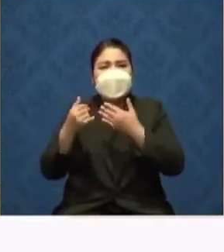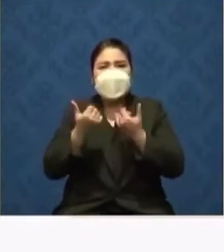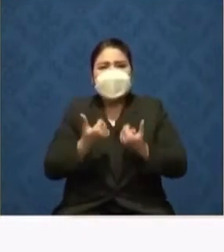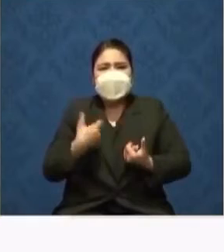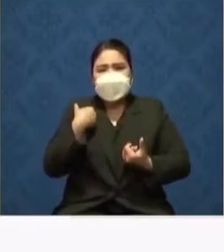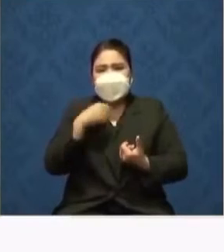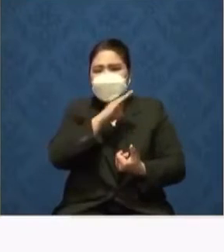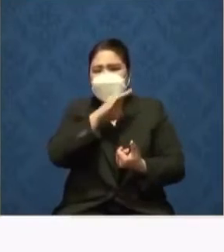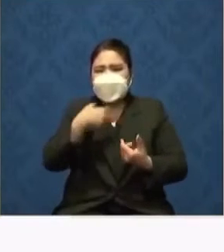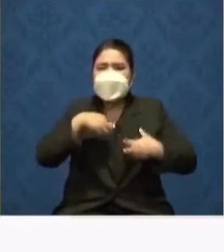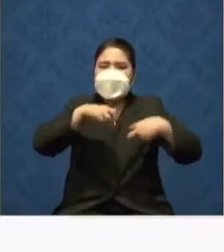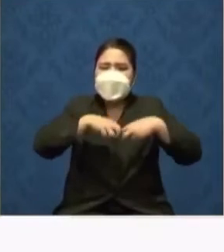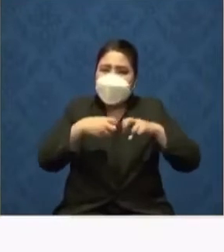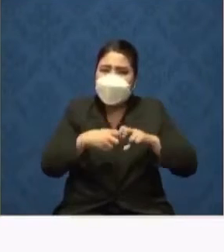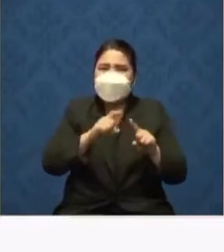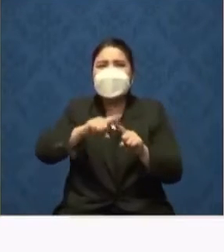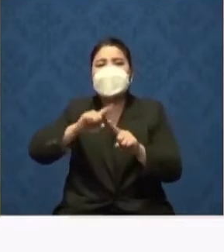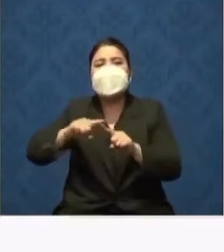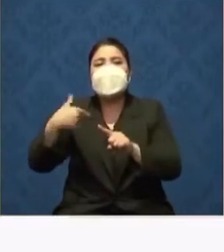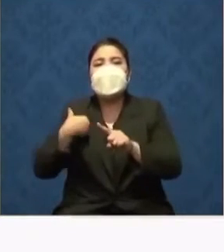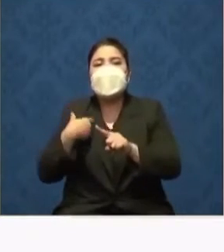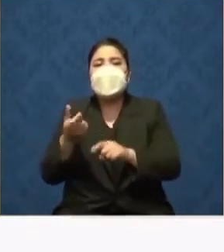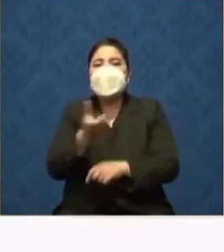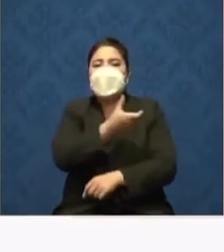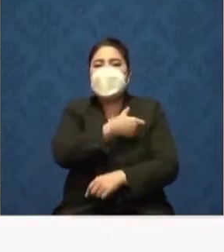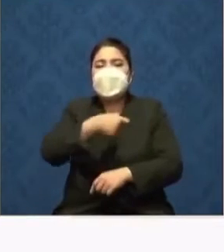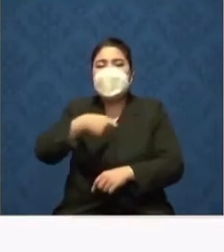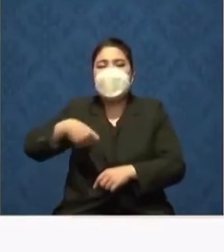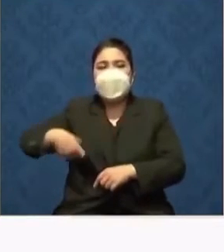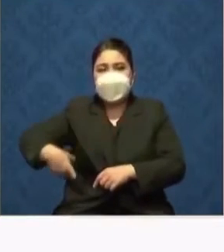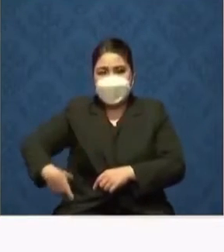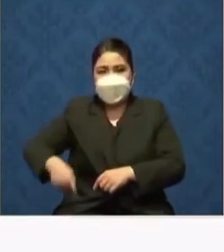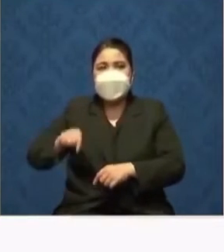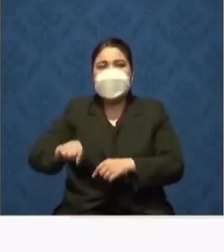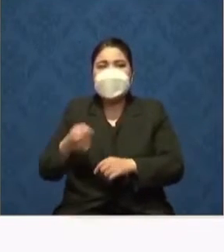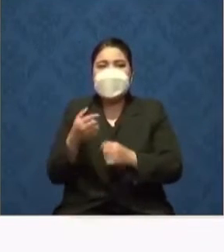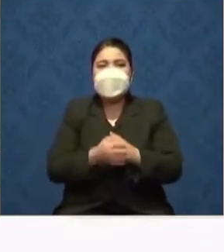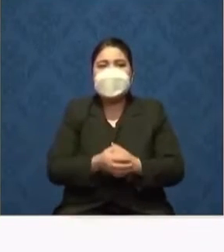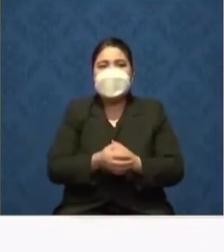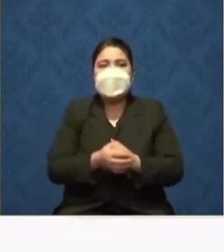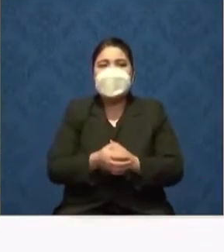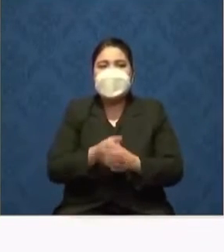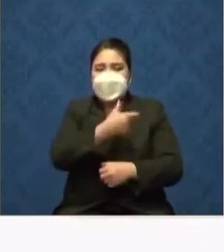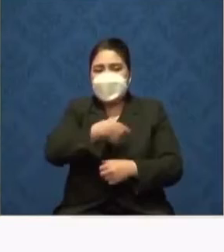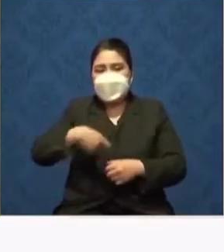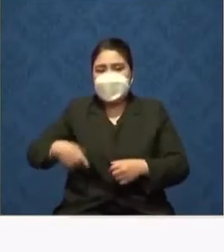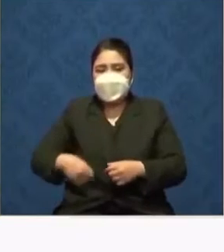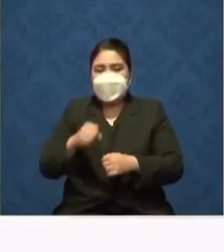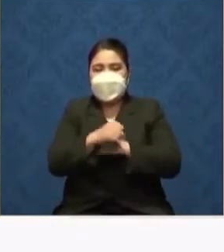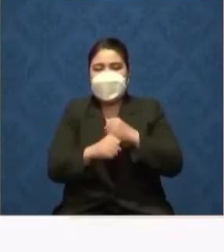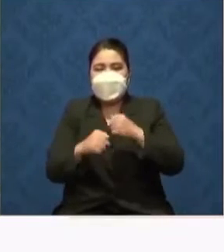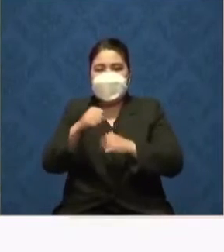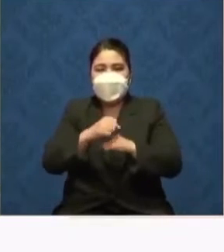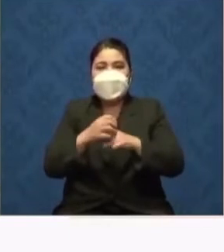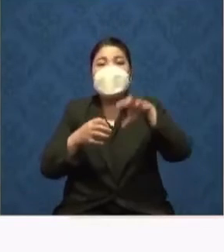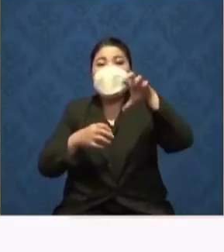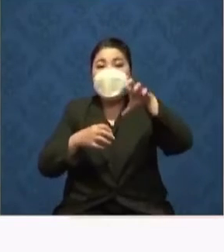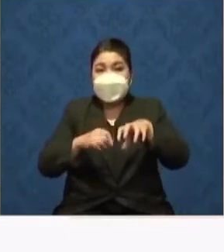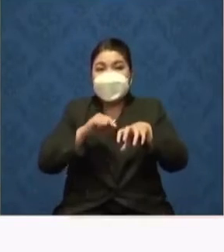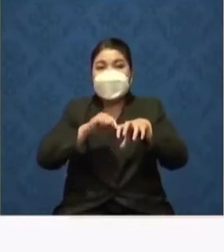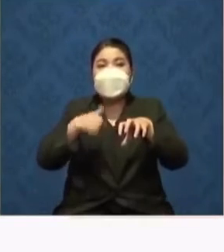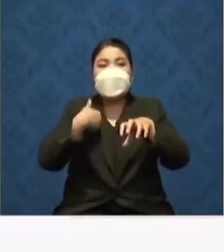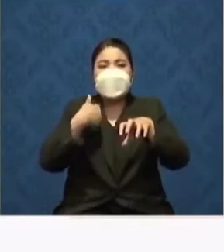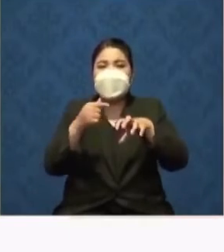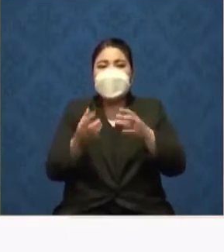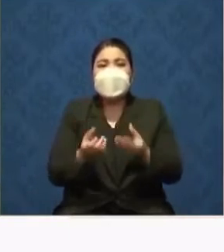ายก็คือนางมนพรเจริญศรีส.ส.นครพนมจากพรรคเพื่อไทยนะคะก็มีการอภิปรายกับเรื่องของปัญหายาเ